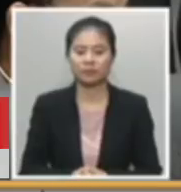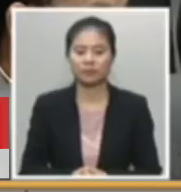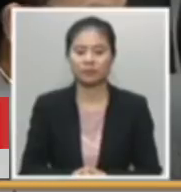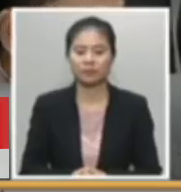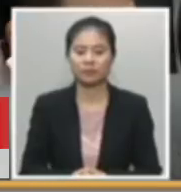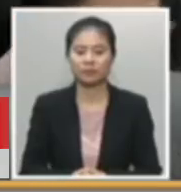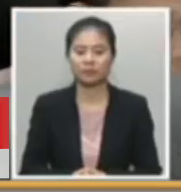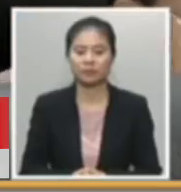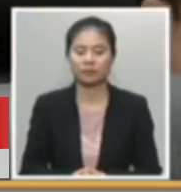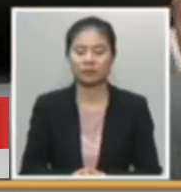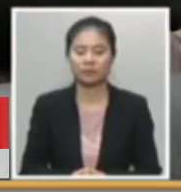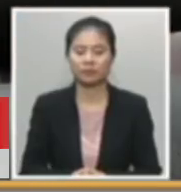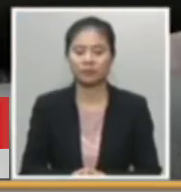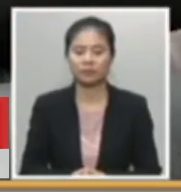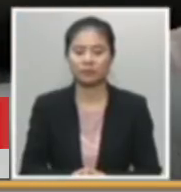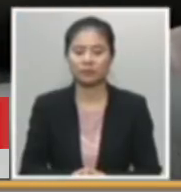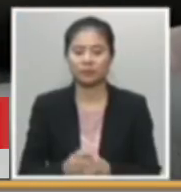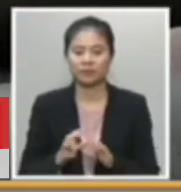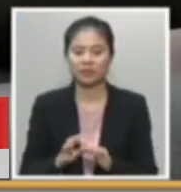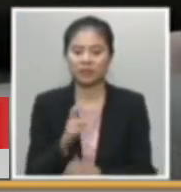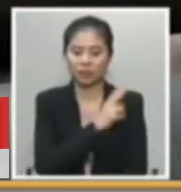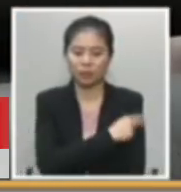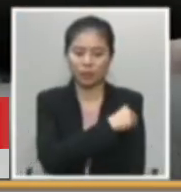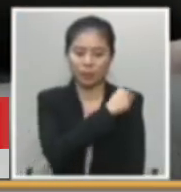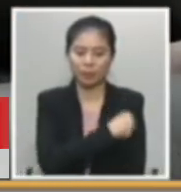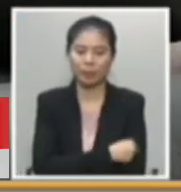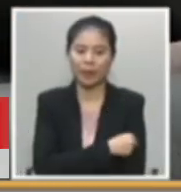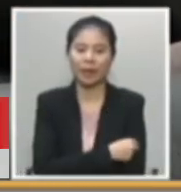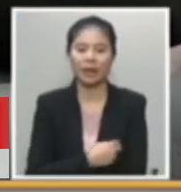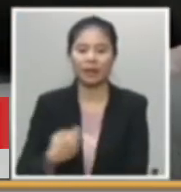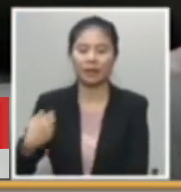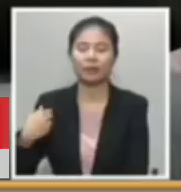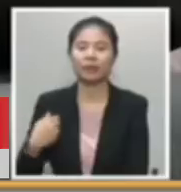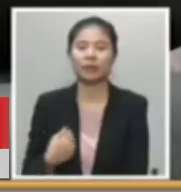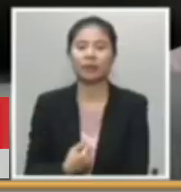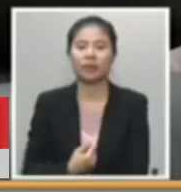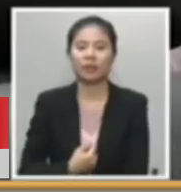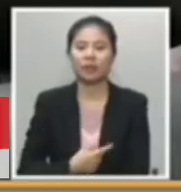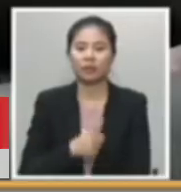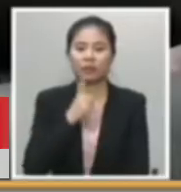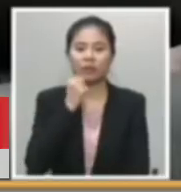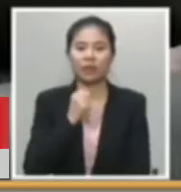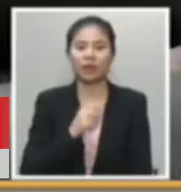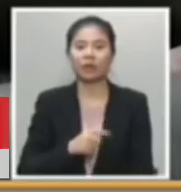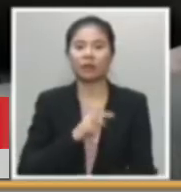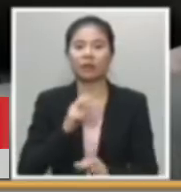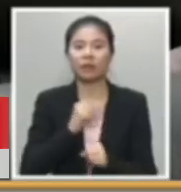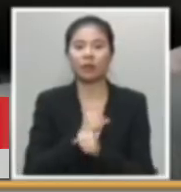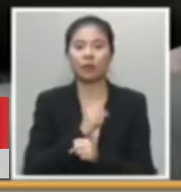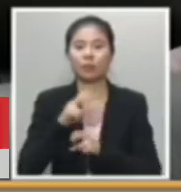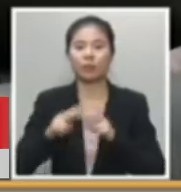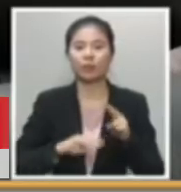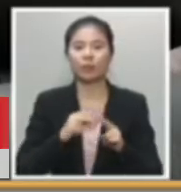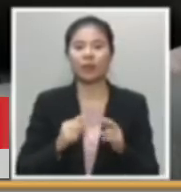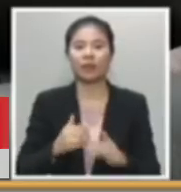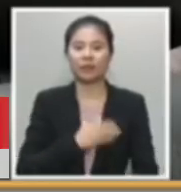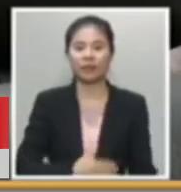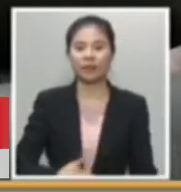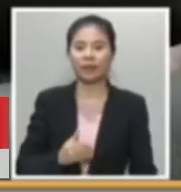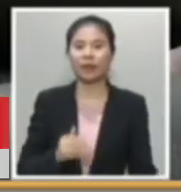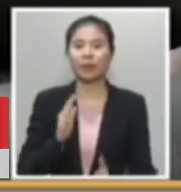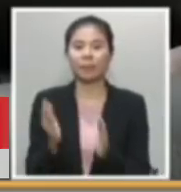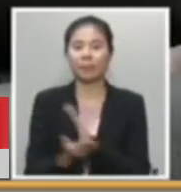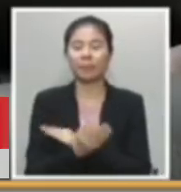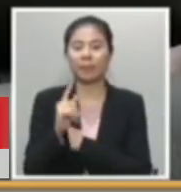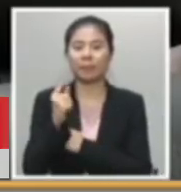ใช้ศาสตร์ของแพทย์ตะวันออกบ้างครับท่านประธานในการที่จะรักษาปรับสมดุลของร่างกายมันพร้อมปรับ